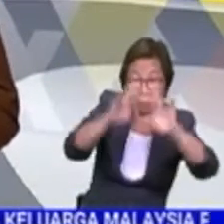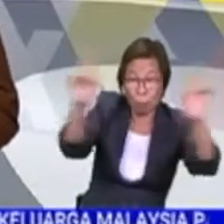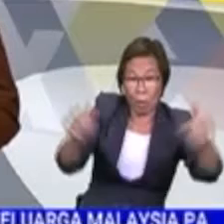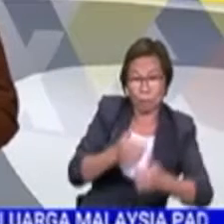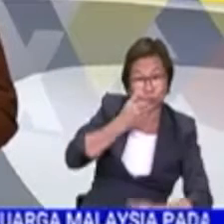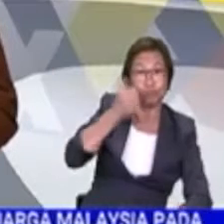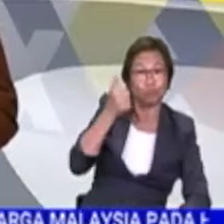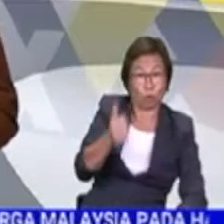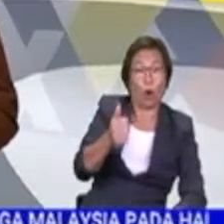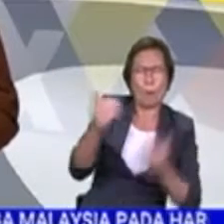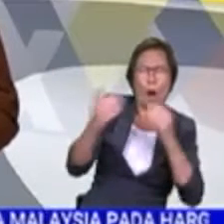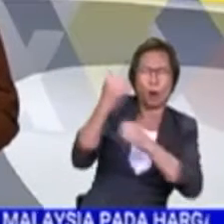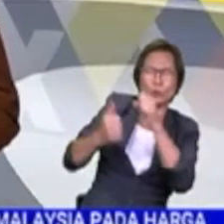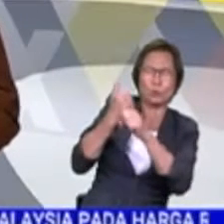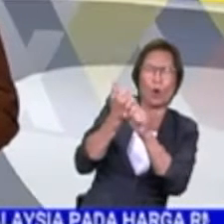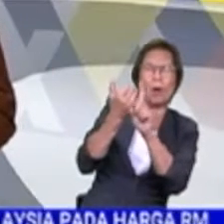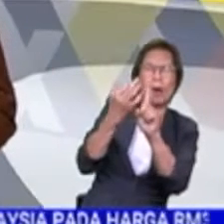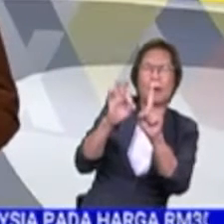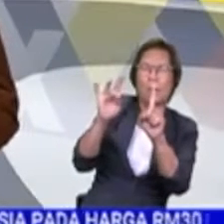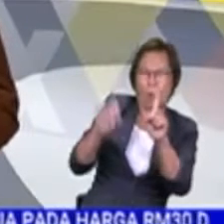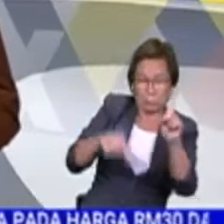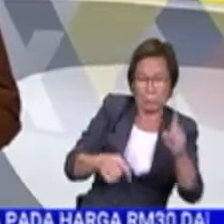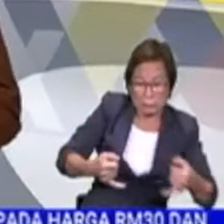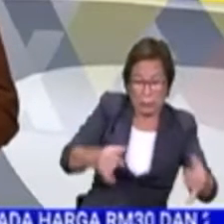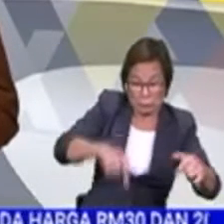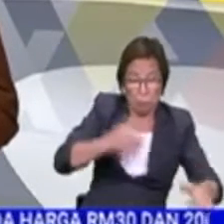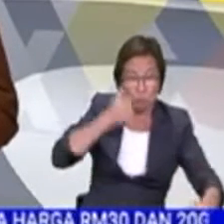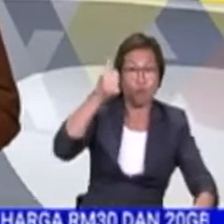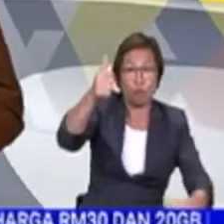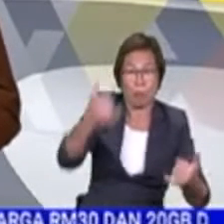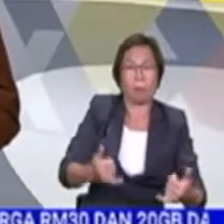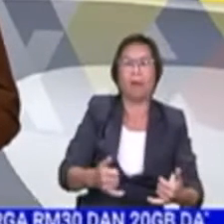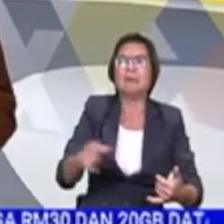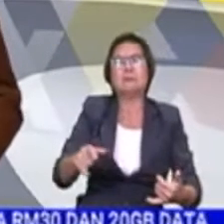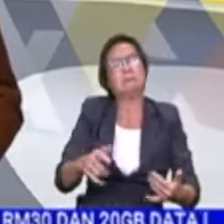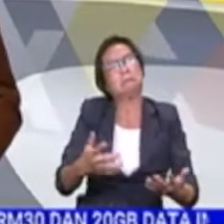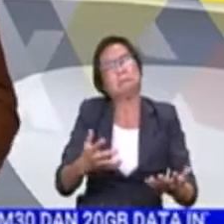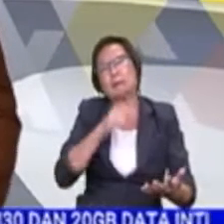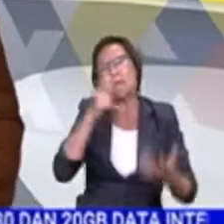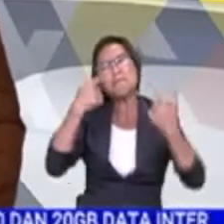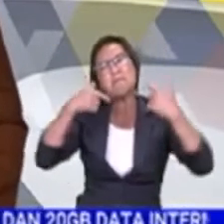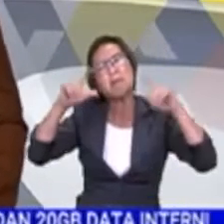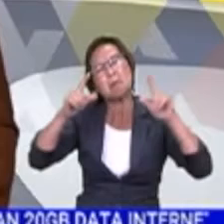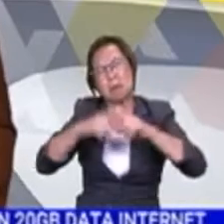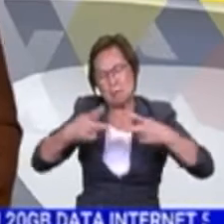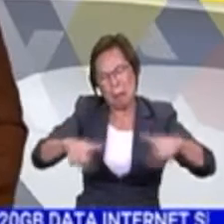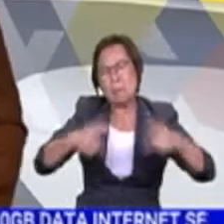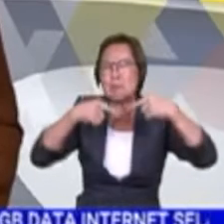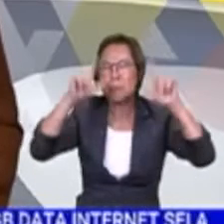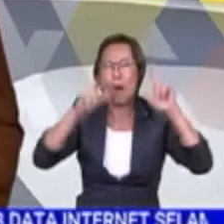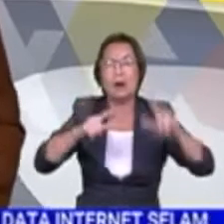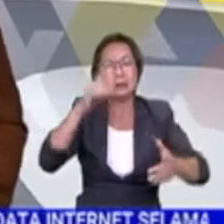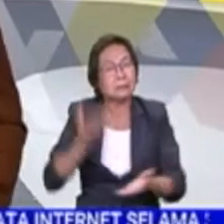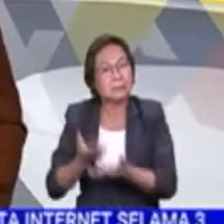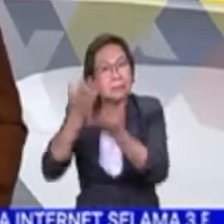jauh lebih baik berbanding tahun 1980-an, pekan ini masih agak kurang menyelah. Bagaimanapun, cadangan pembinaan lapangan